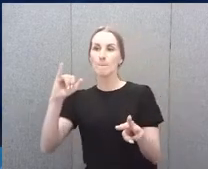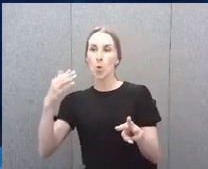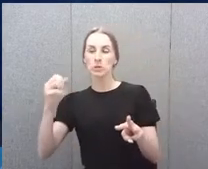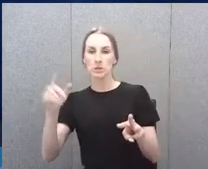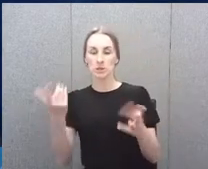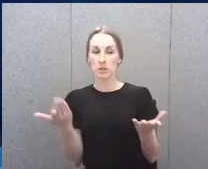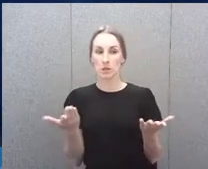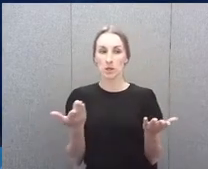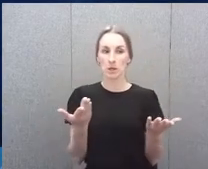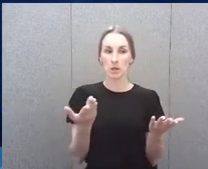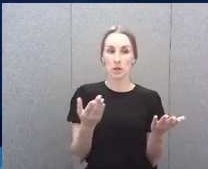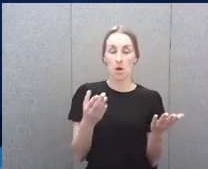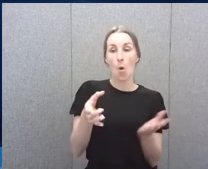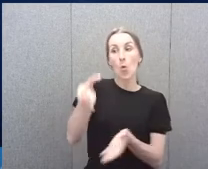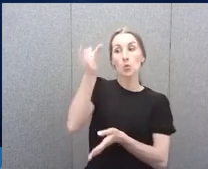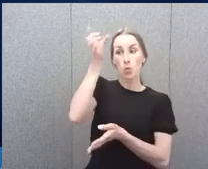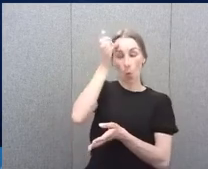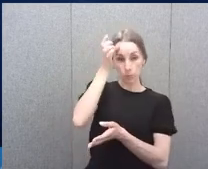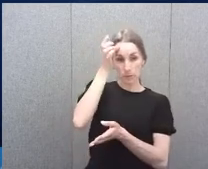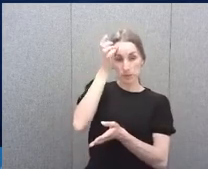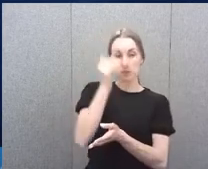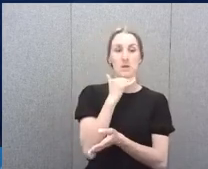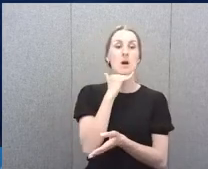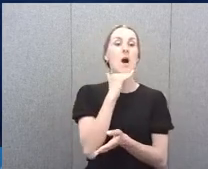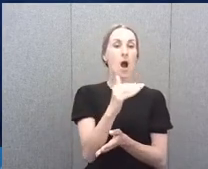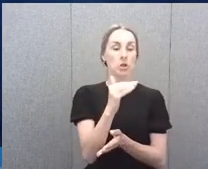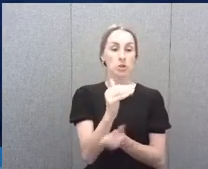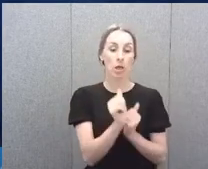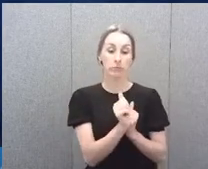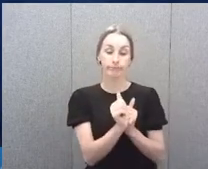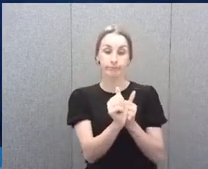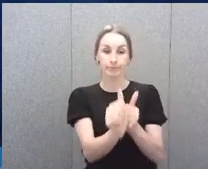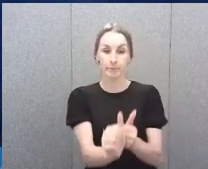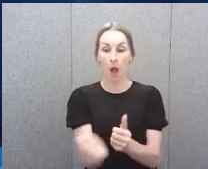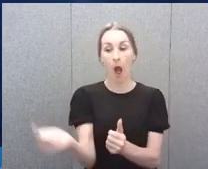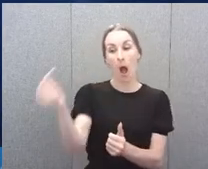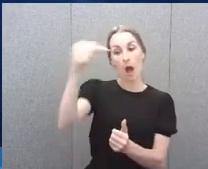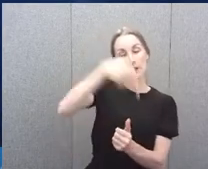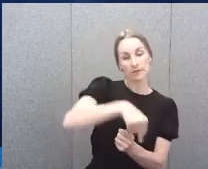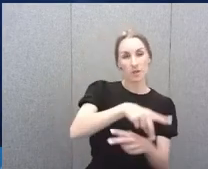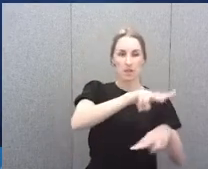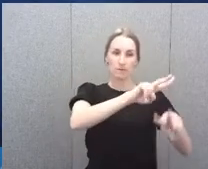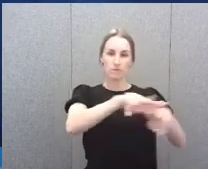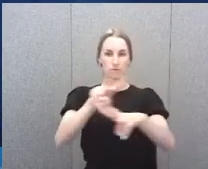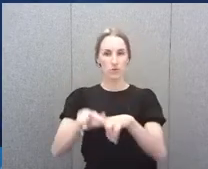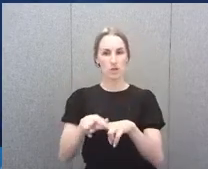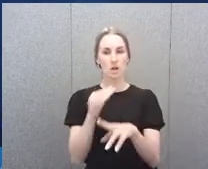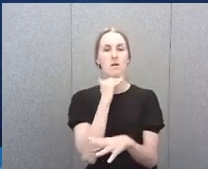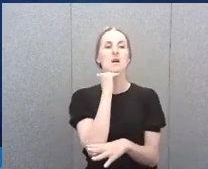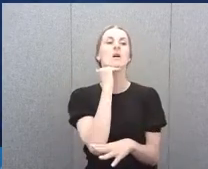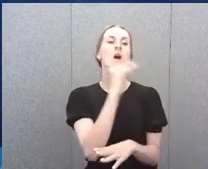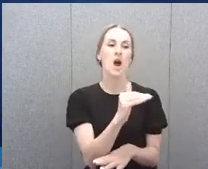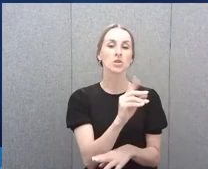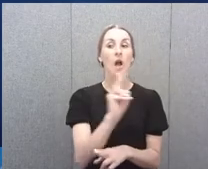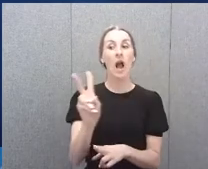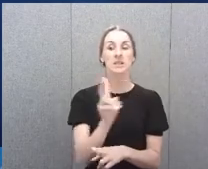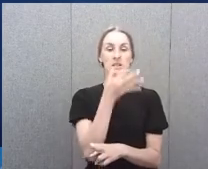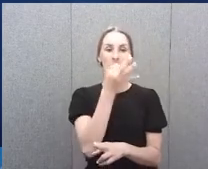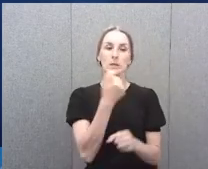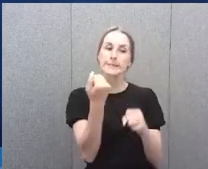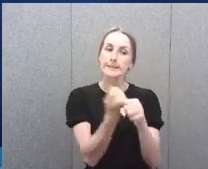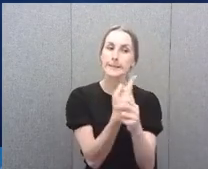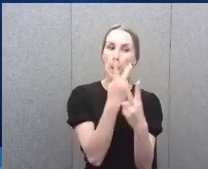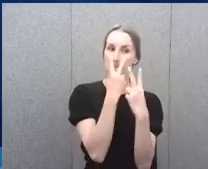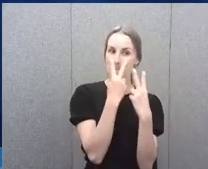министром финансов. Это вопрос компетенции, и это подводит вас к одной или другой позиции. Я согласна с теми,